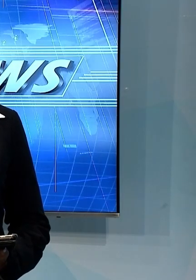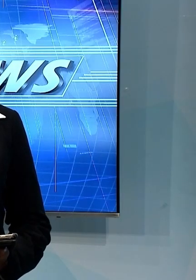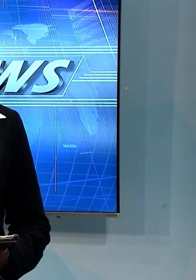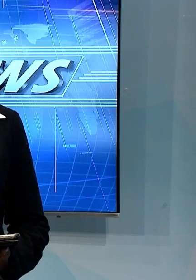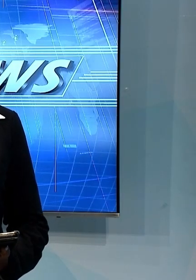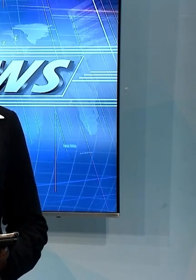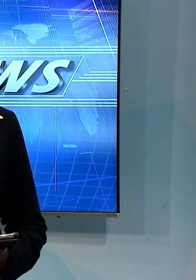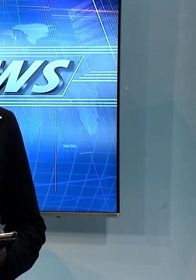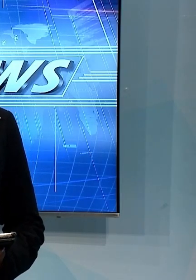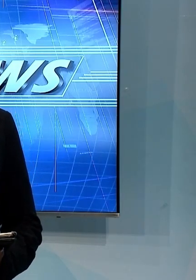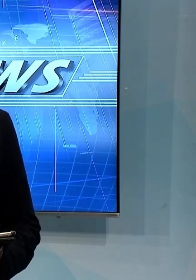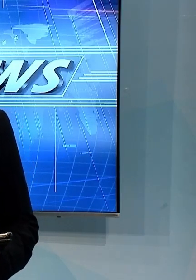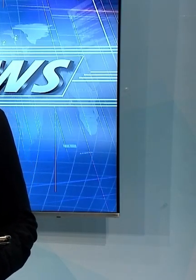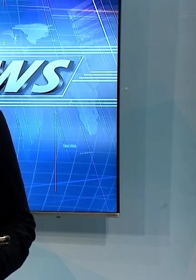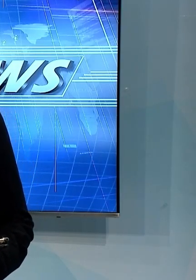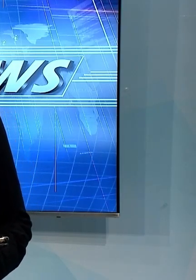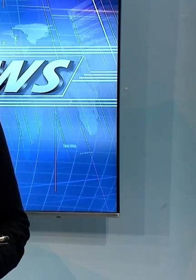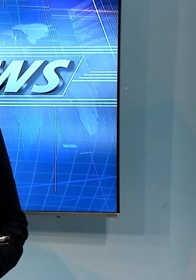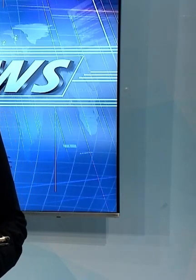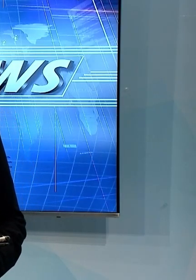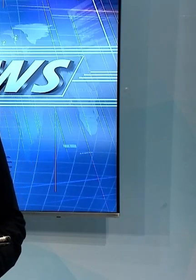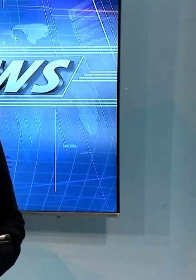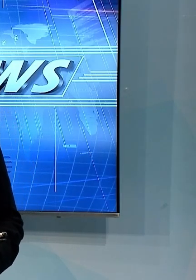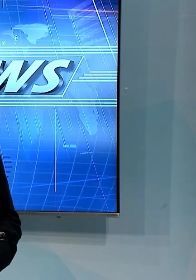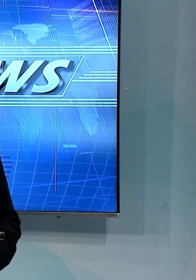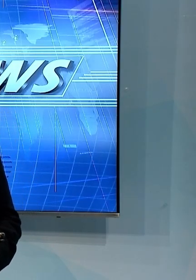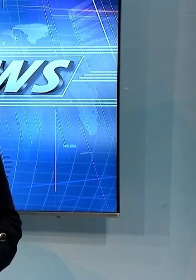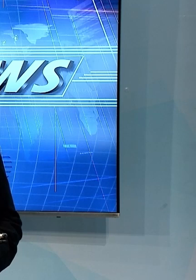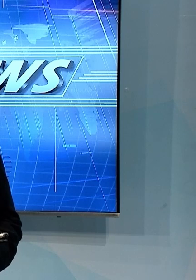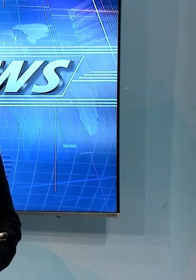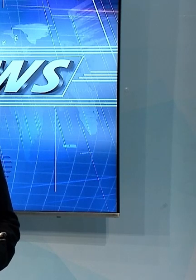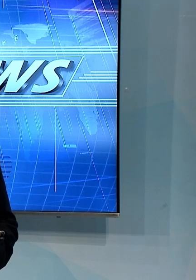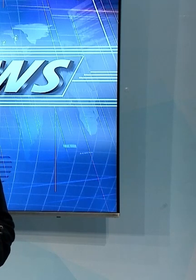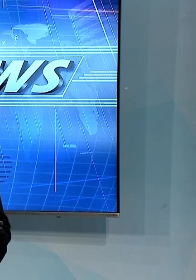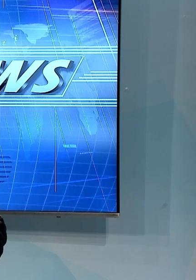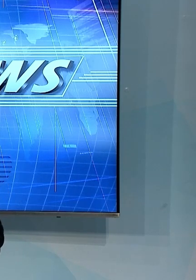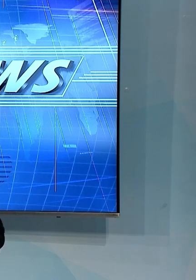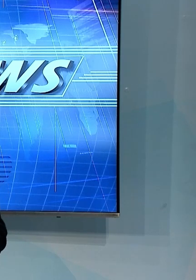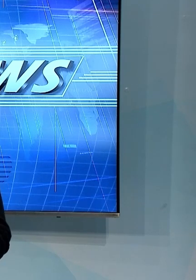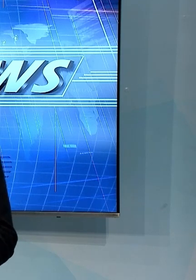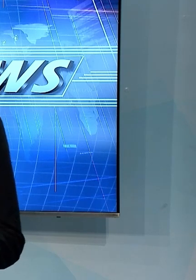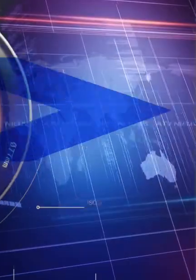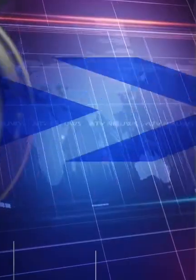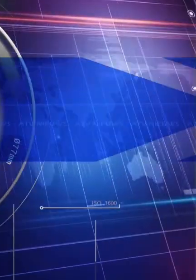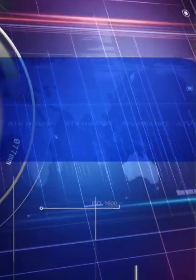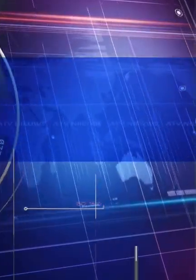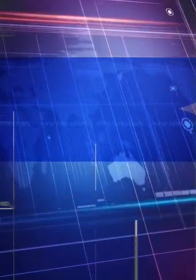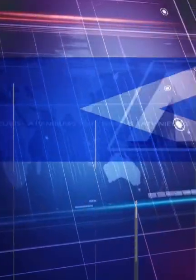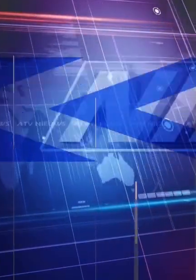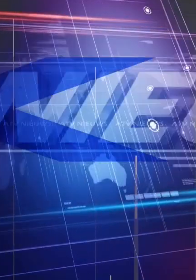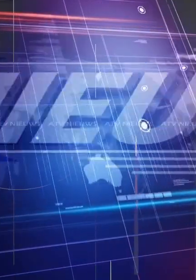Minister Gilmore Hoofdraad van Financiën gisteren tijdens de COVID-19 persconferentie van de regering.